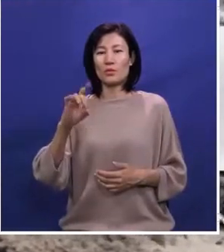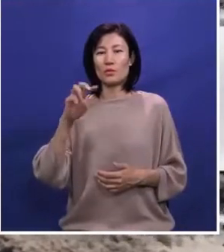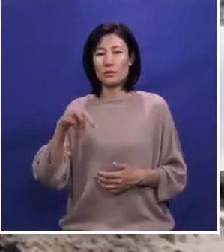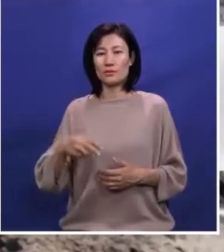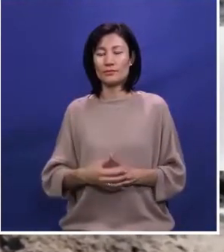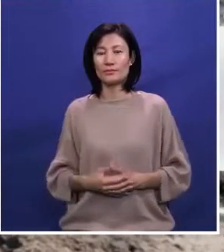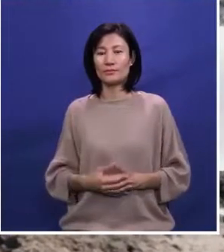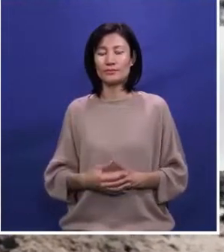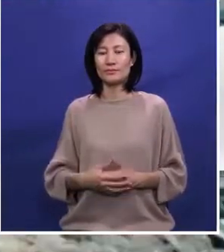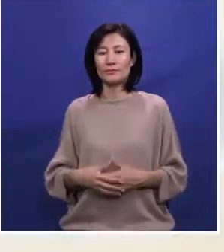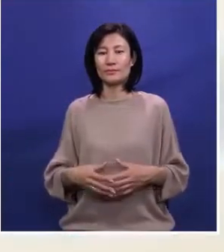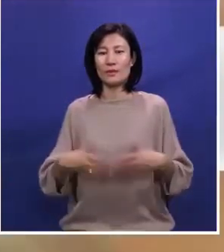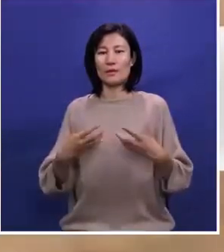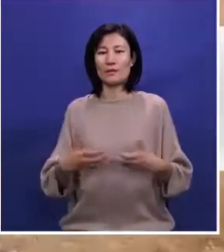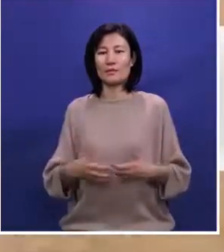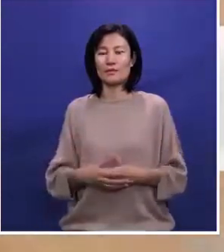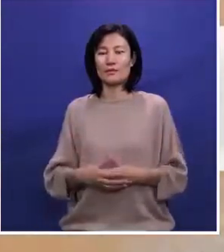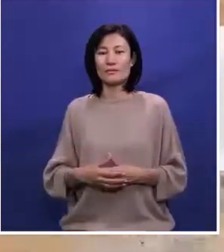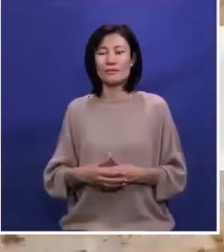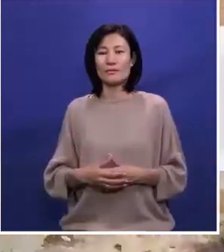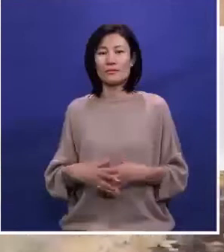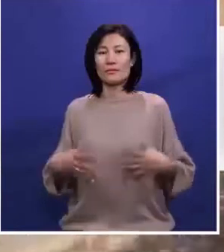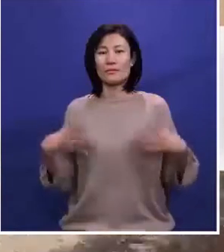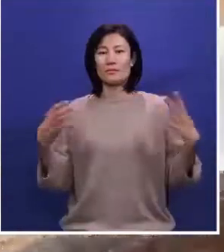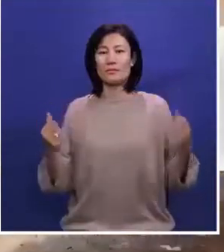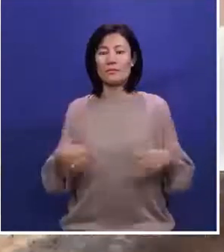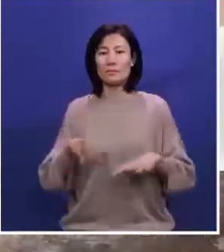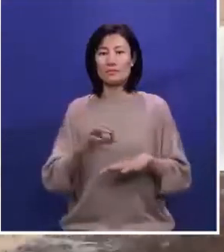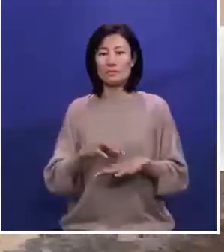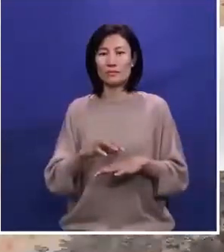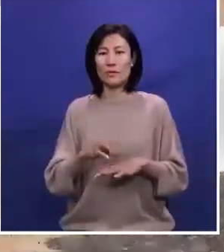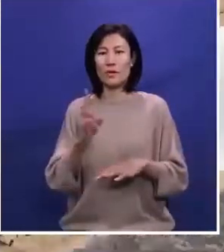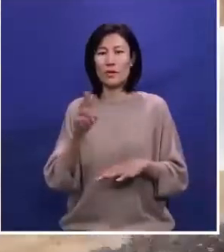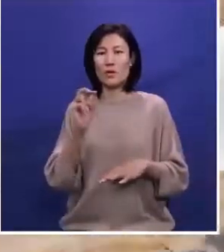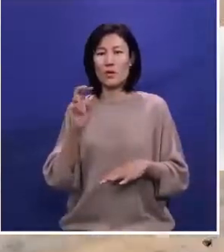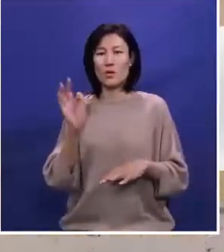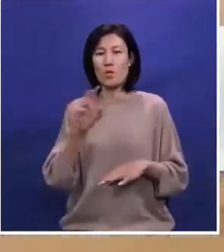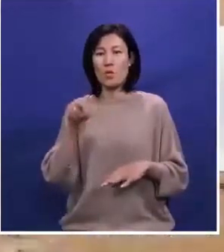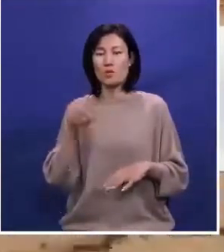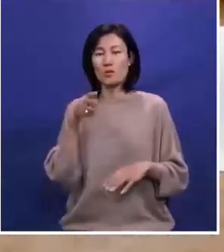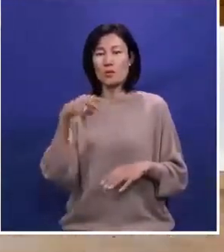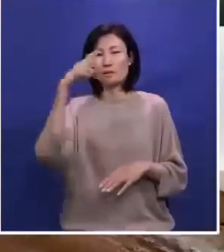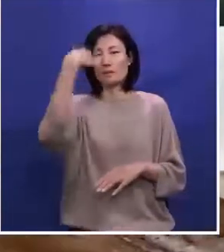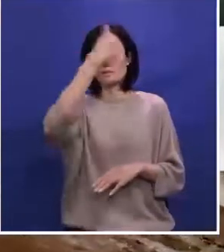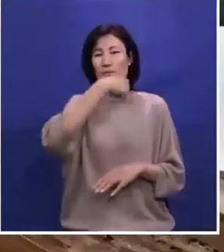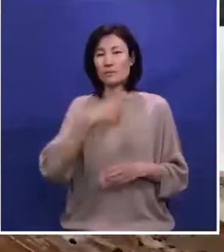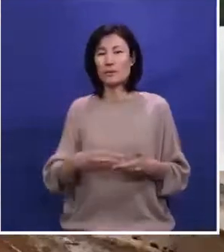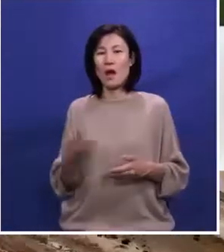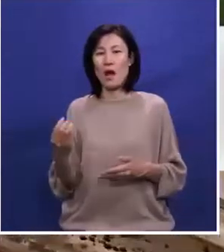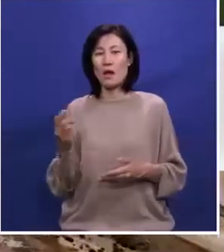бір таптырмас орындардың бірі деп есептеймін. Жанға дауа, дертке шипа болған көлдің суы 2000-ші жылдары